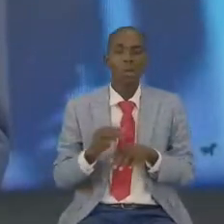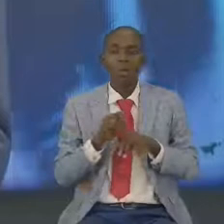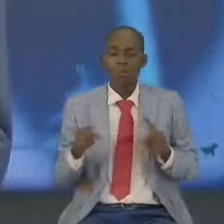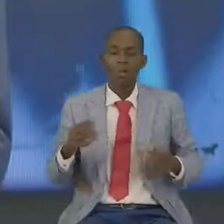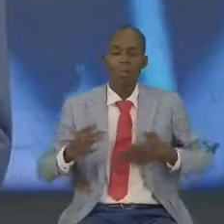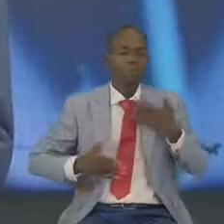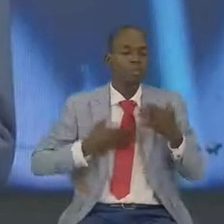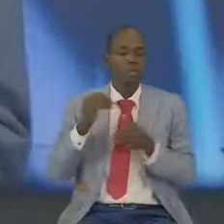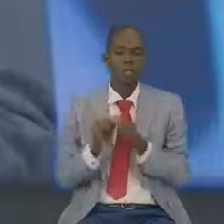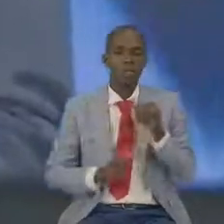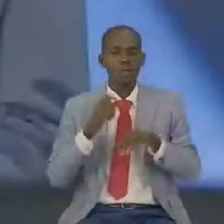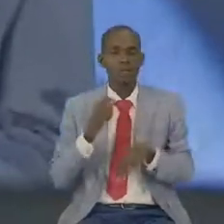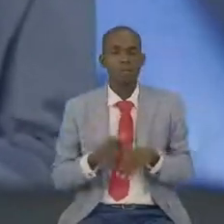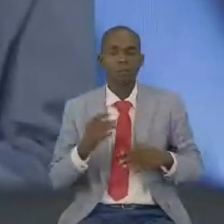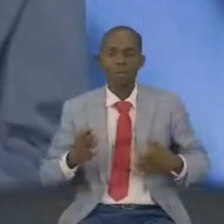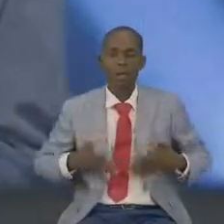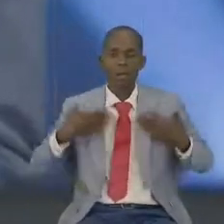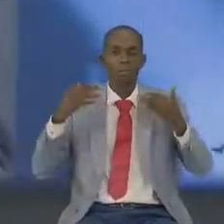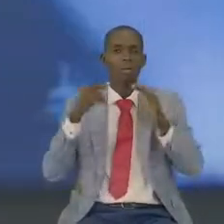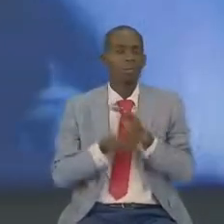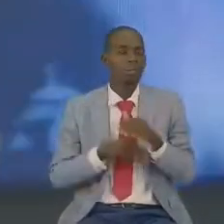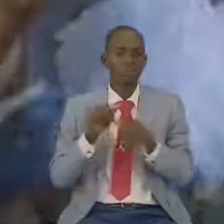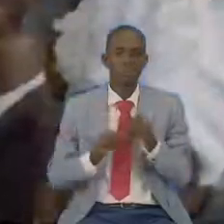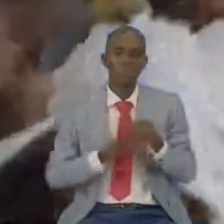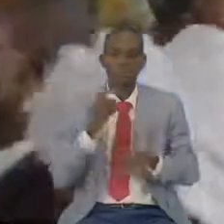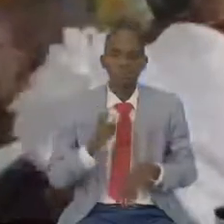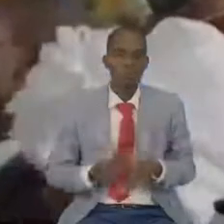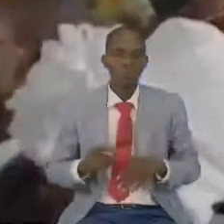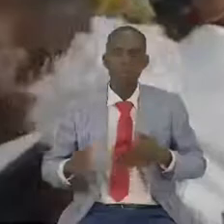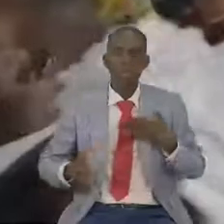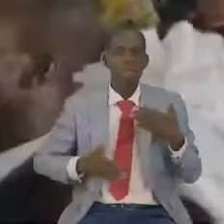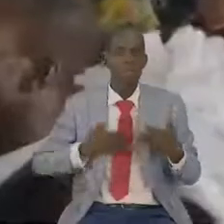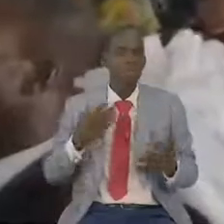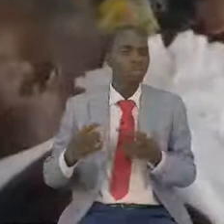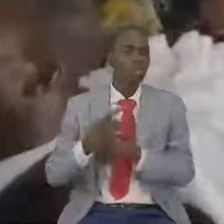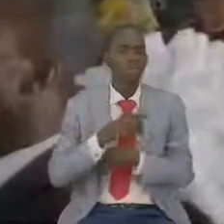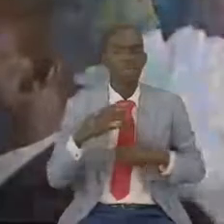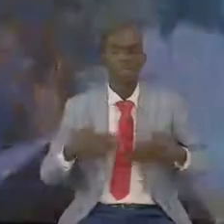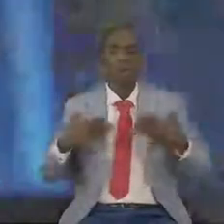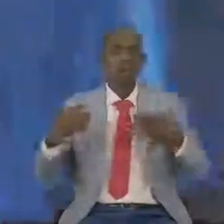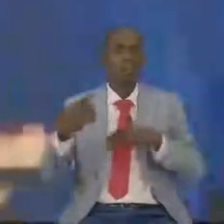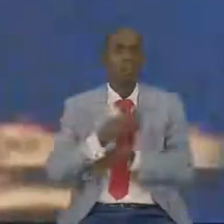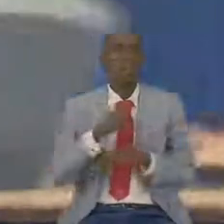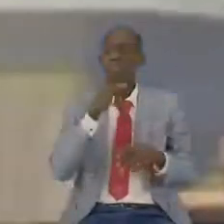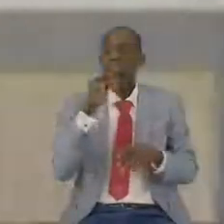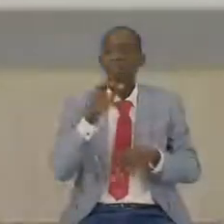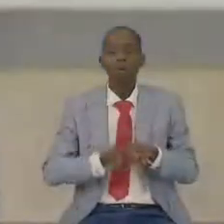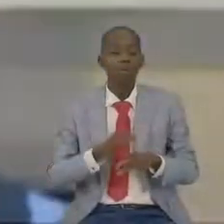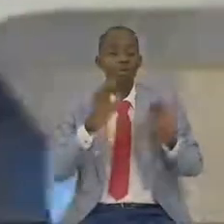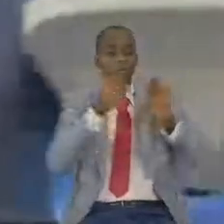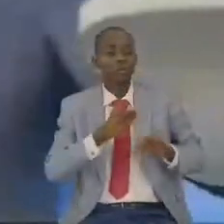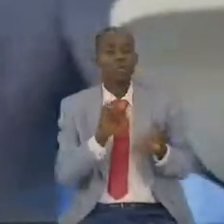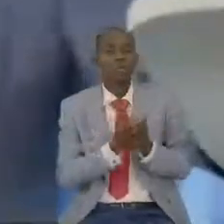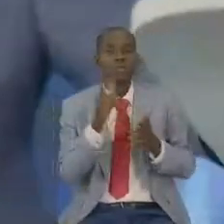chaque jour, le bonheur à tout moment, joue heureux, ce n'est pas seulement le dimanche qui est